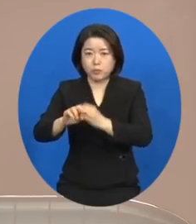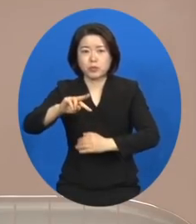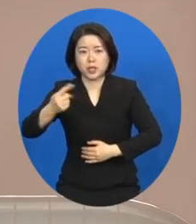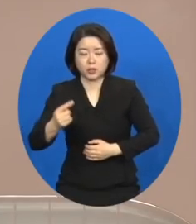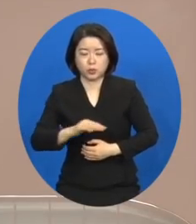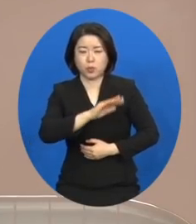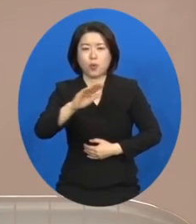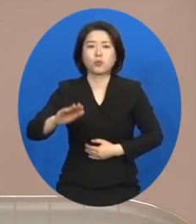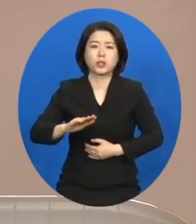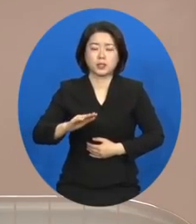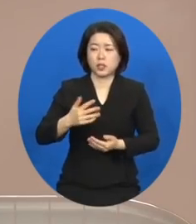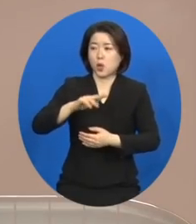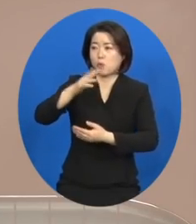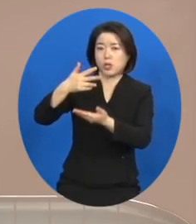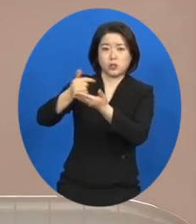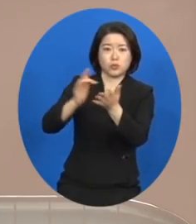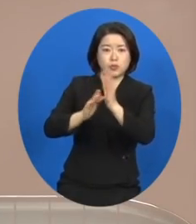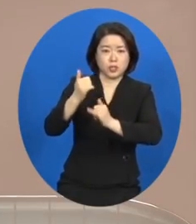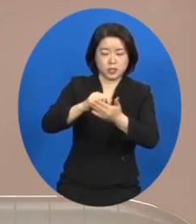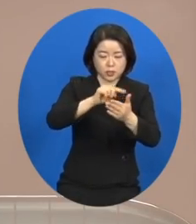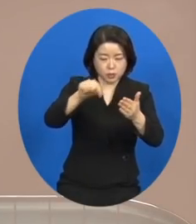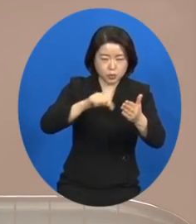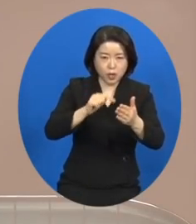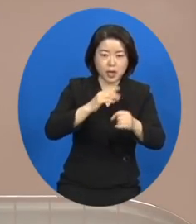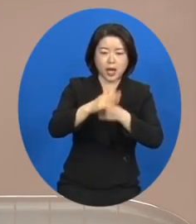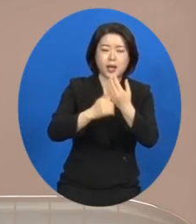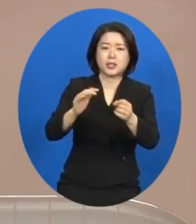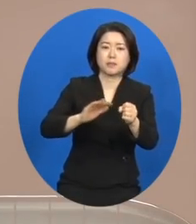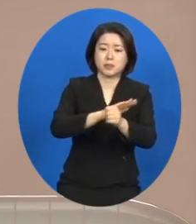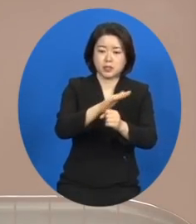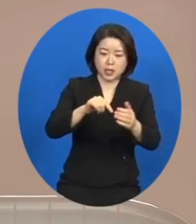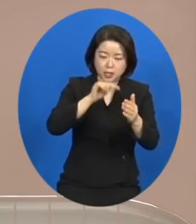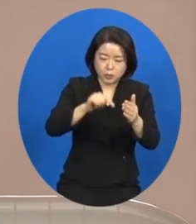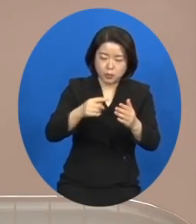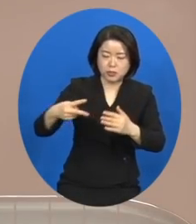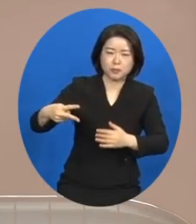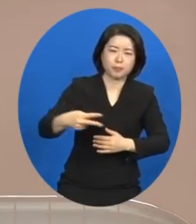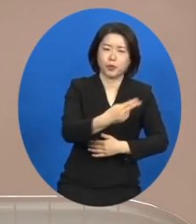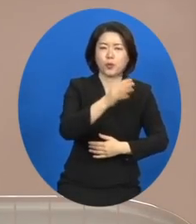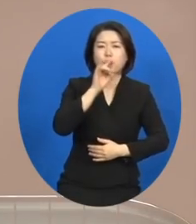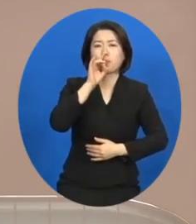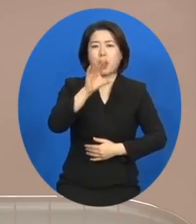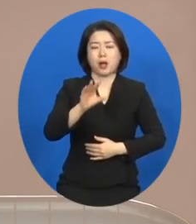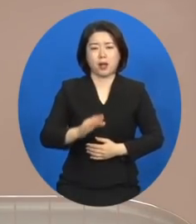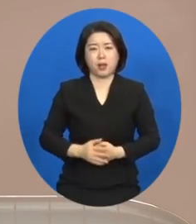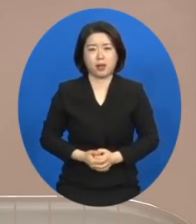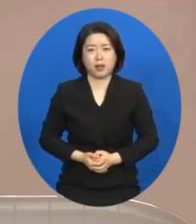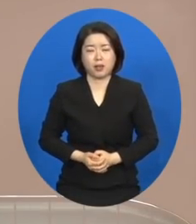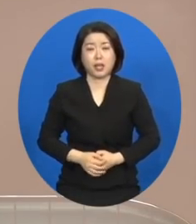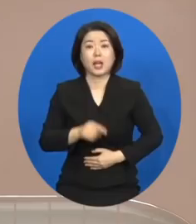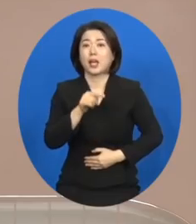주 그리스도 예수 안에 있는 하나님의 사랑에서 끊을 수 없으리라.